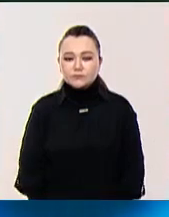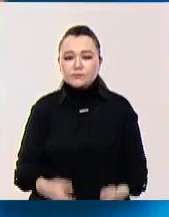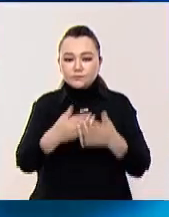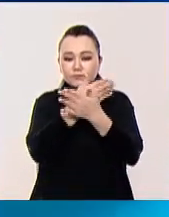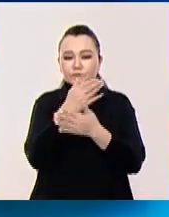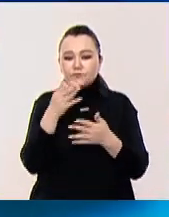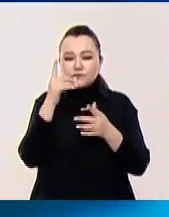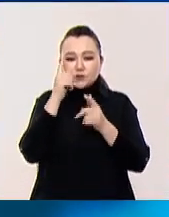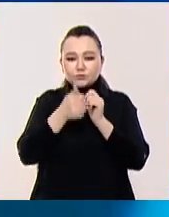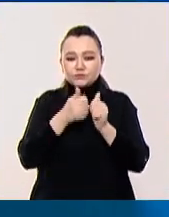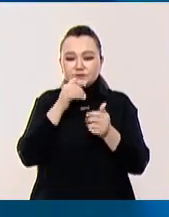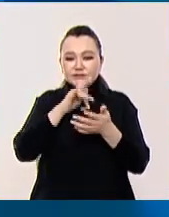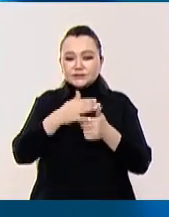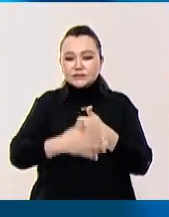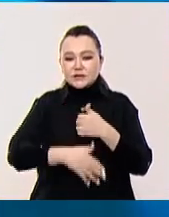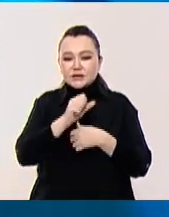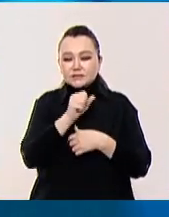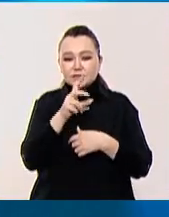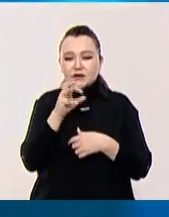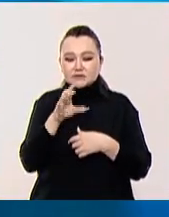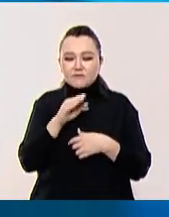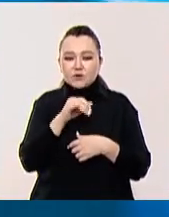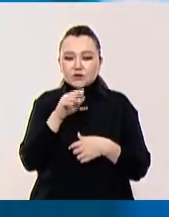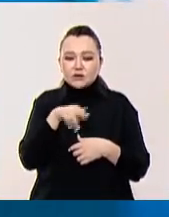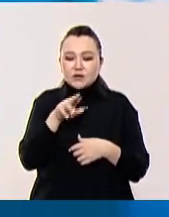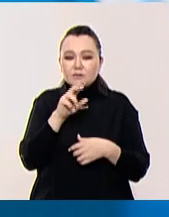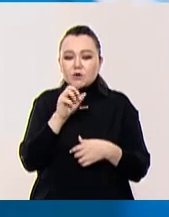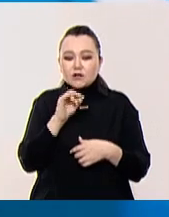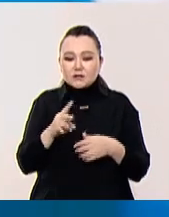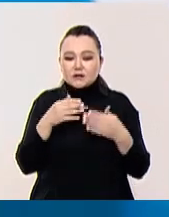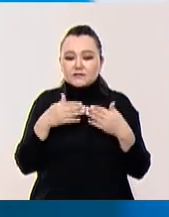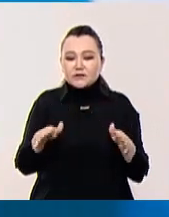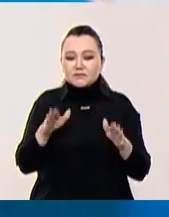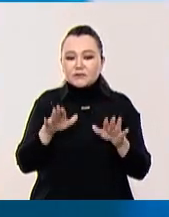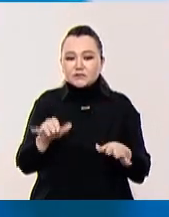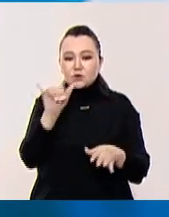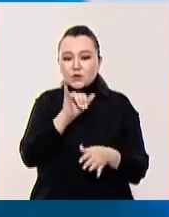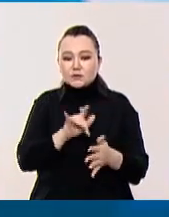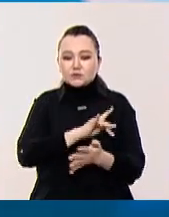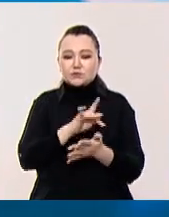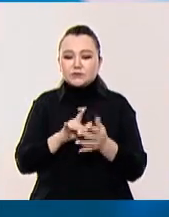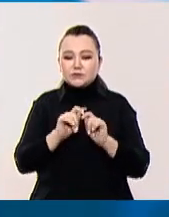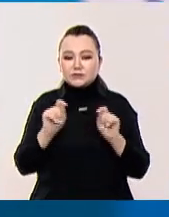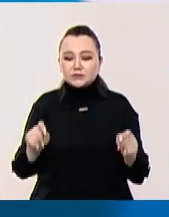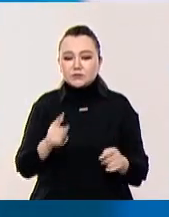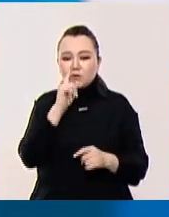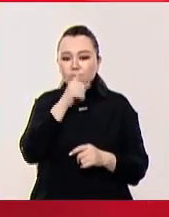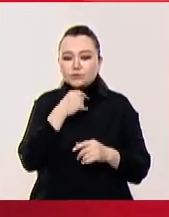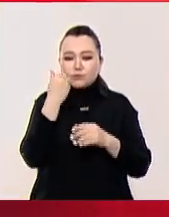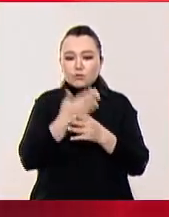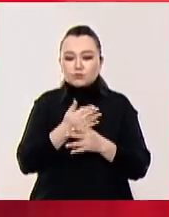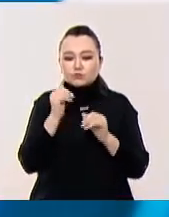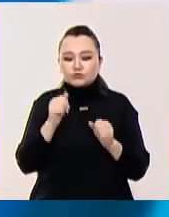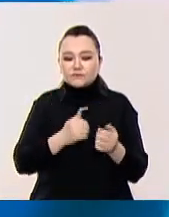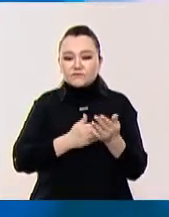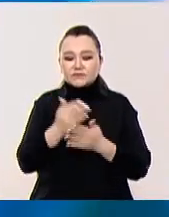Новый аутизм-центр «Асыл Мирас» фонда Булата Утимуратова открыл свои двери в Уральске. В год там смогут получать помощь